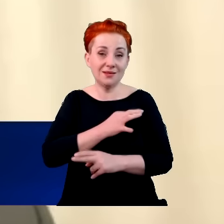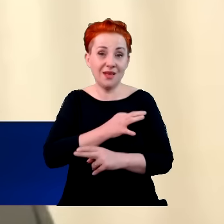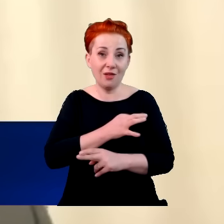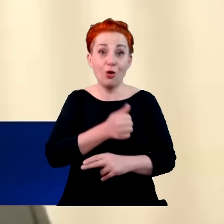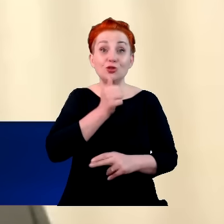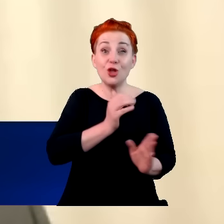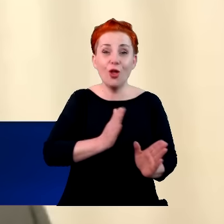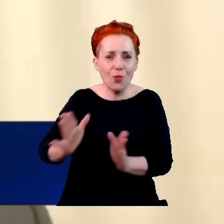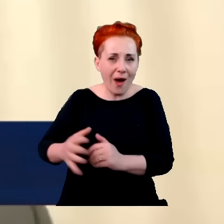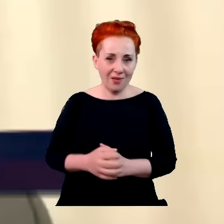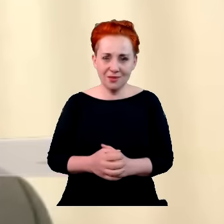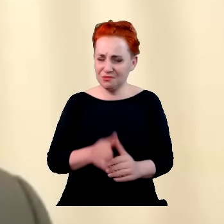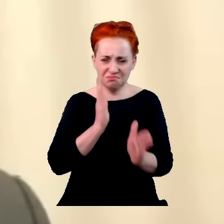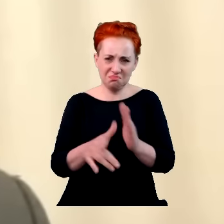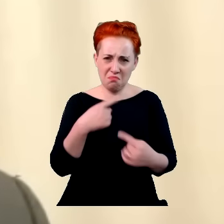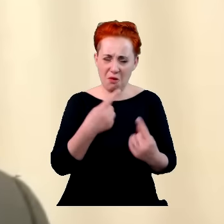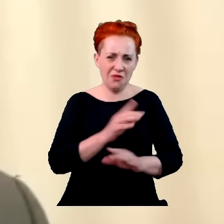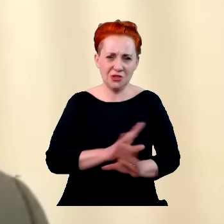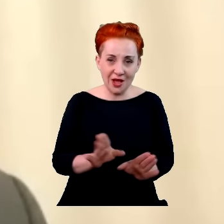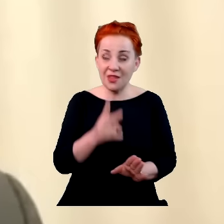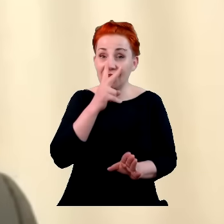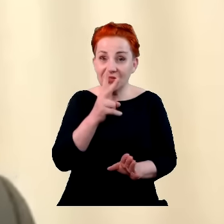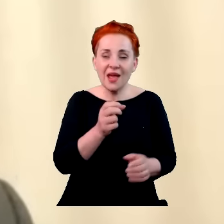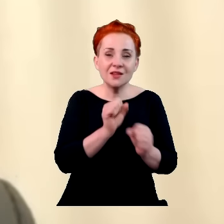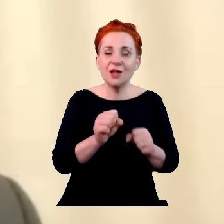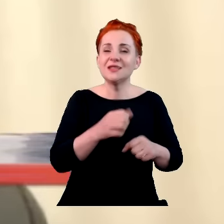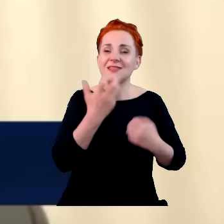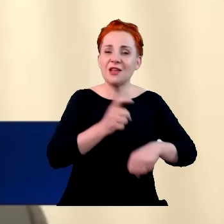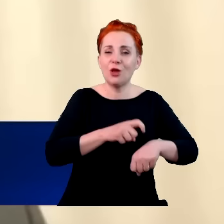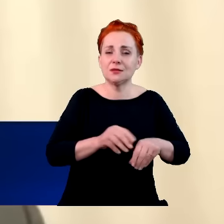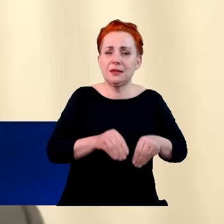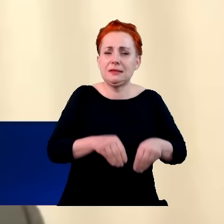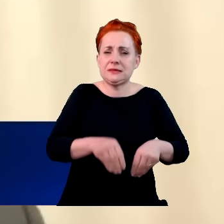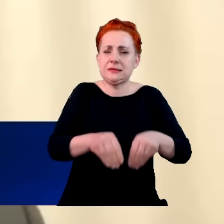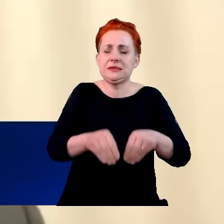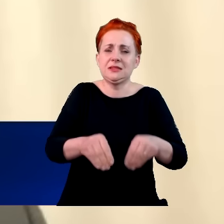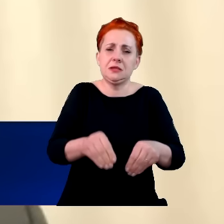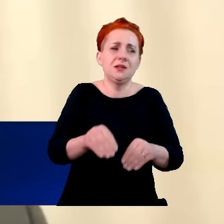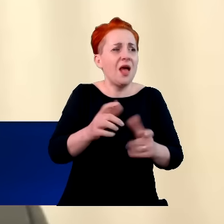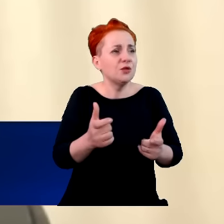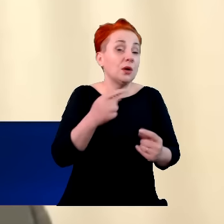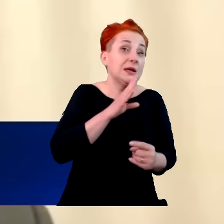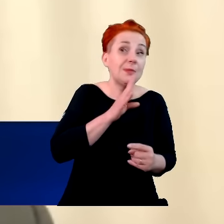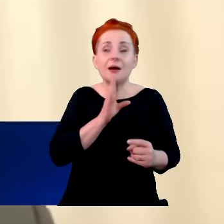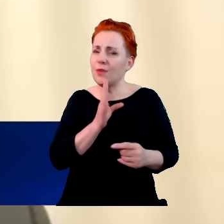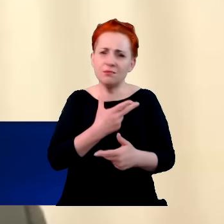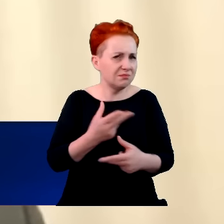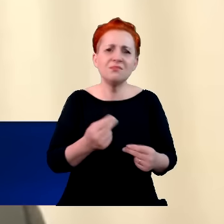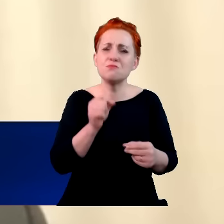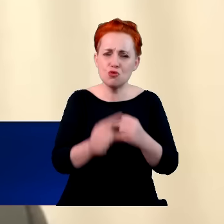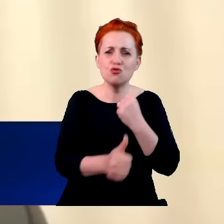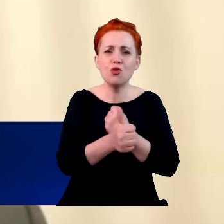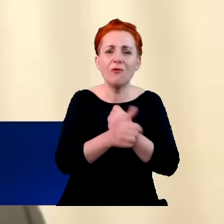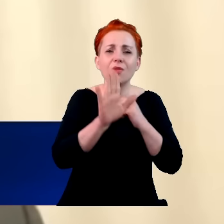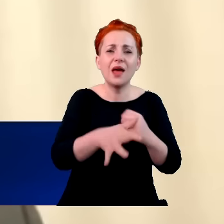Zielonego Ładu. Oni wprost o tym mówili. Jest ewidentna gra na czas i to nie są tylko domysły czy jakieś tezy publicystyczne, tylko są na to dowody. Nawet